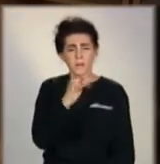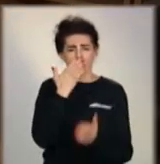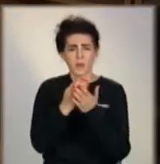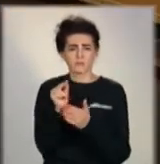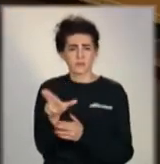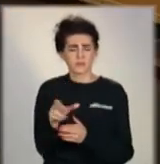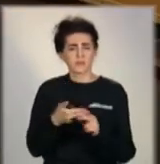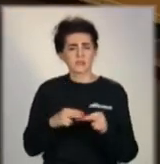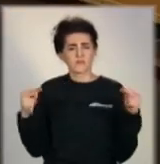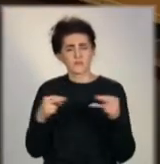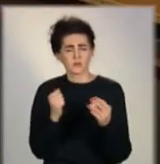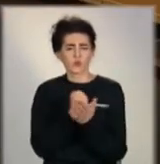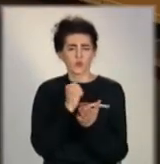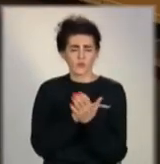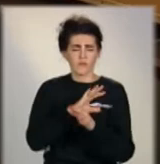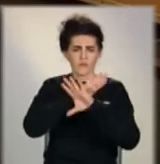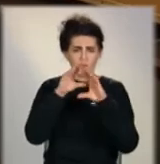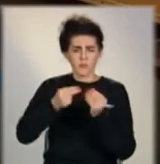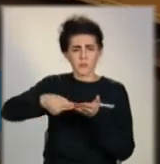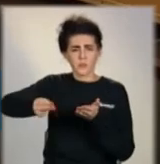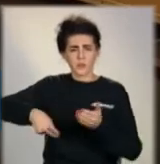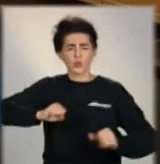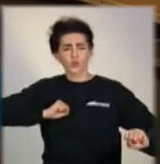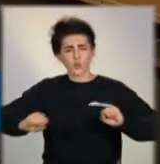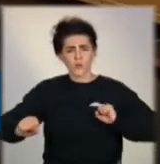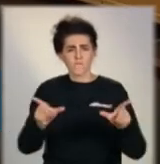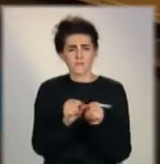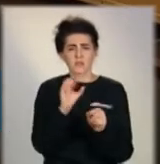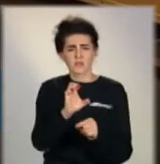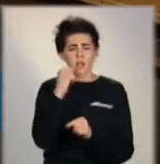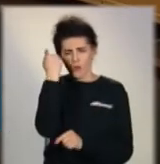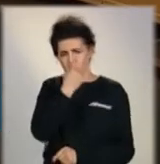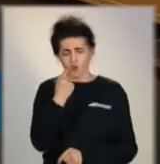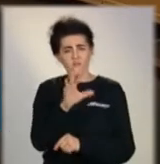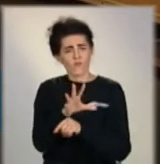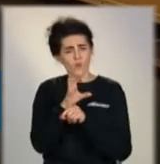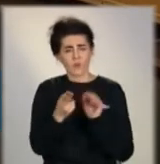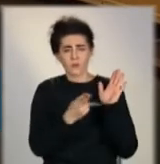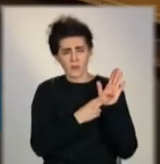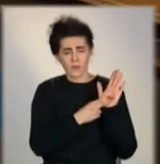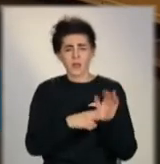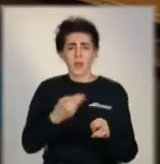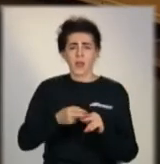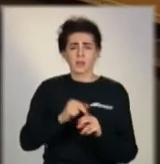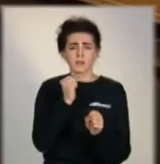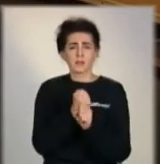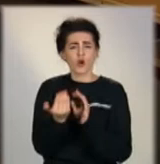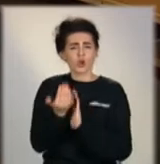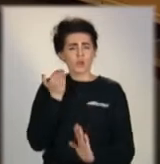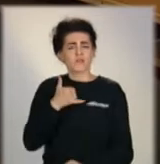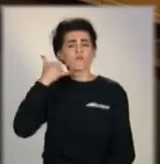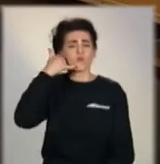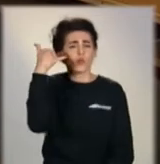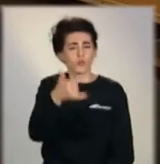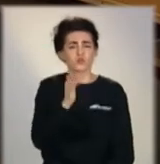посвідчення. Завірене підписью, печаттю руководителя з його личною фотографією. Предварительно чоловіку робиться дзвінок о тому, що к